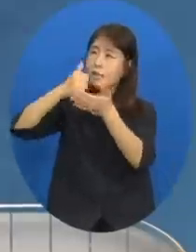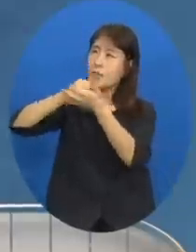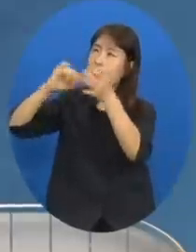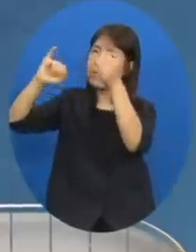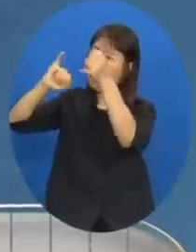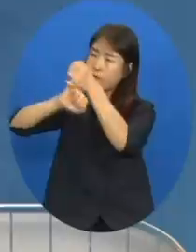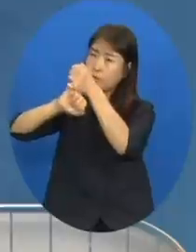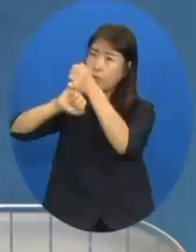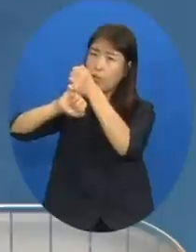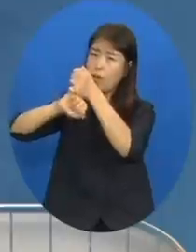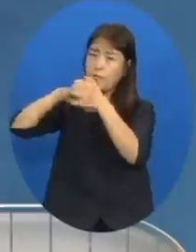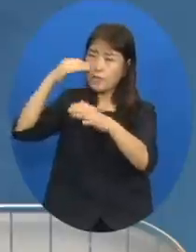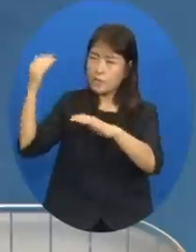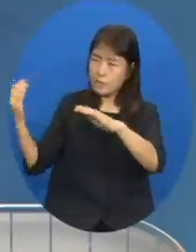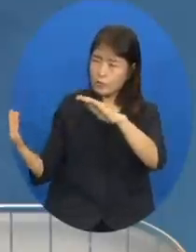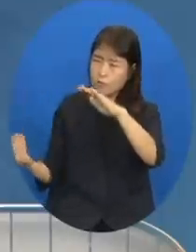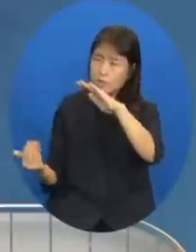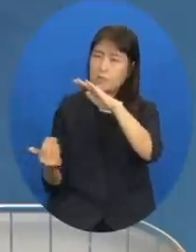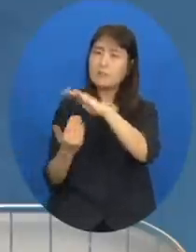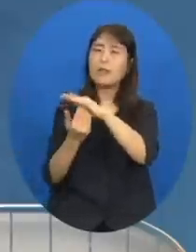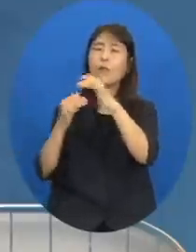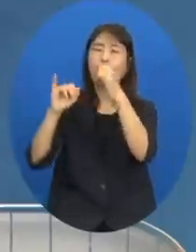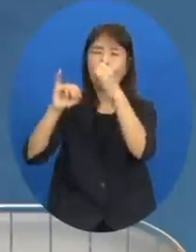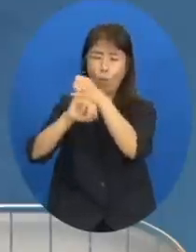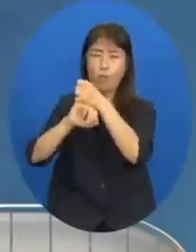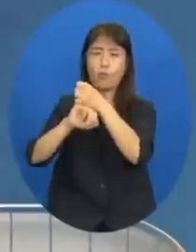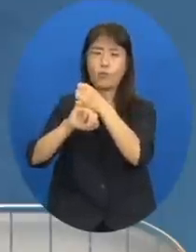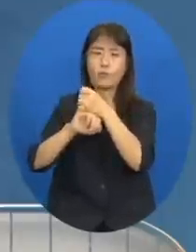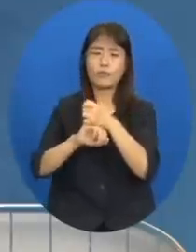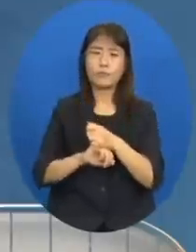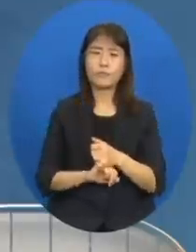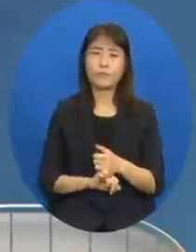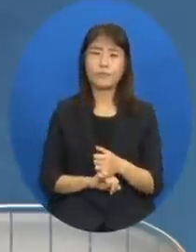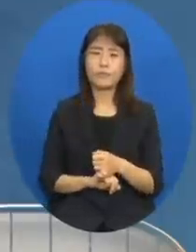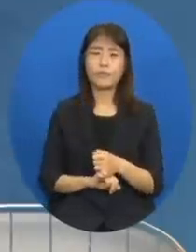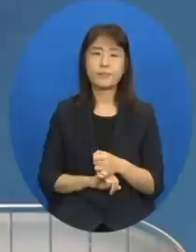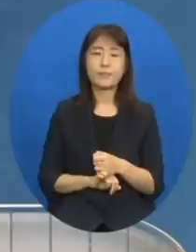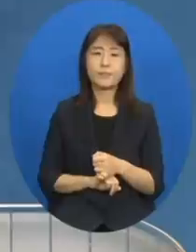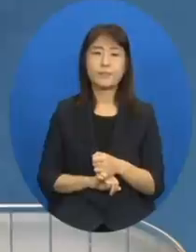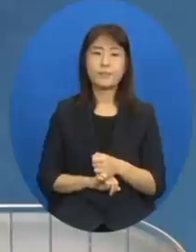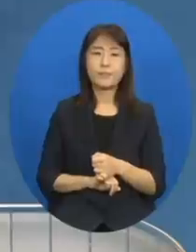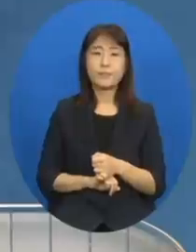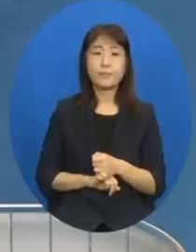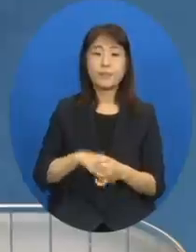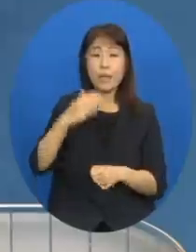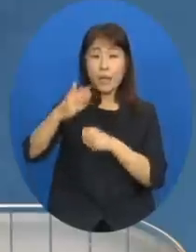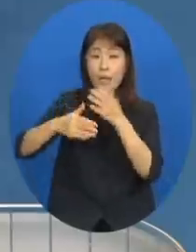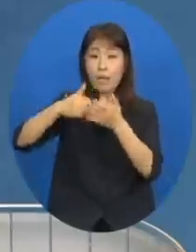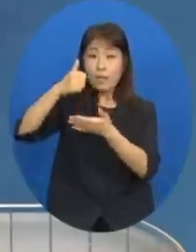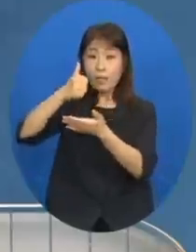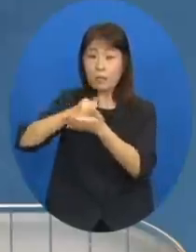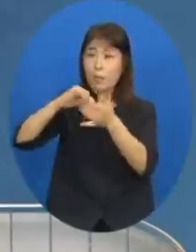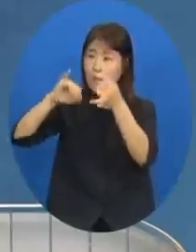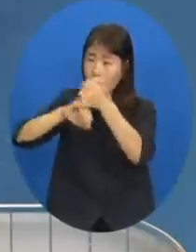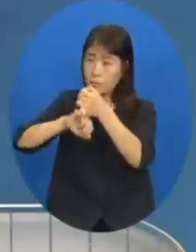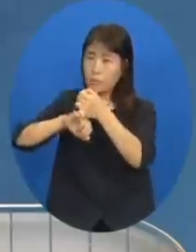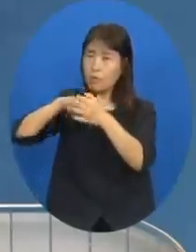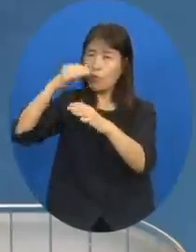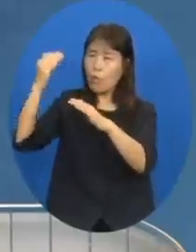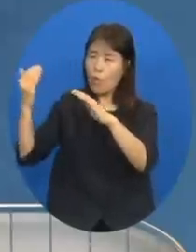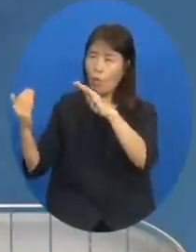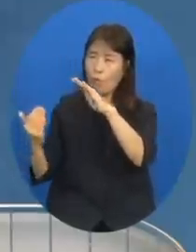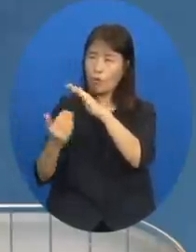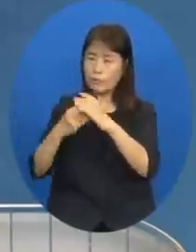것을 지키시는 분이라는 말씀입니다 자 그러면 하나님이 반드시 약속하신 것을 지키시는